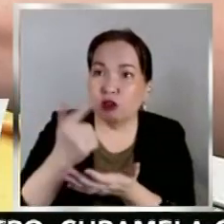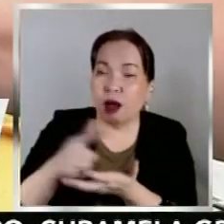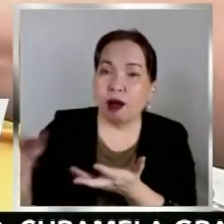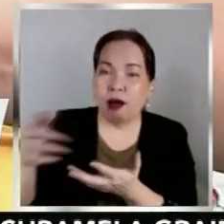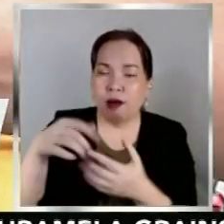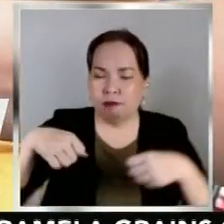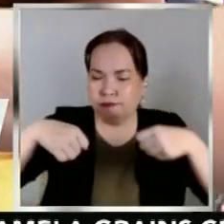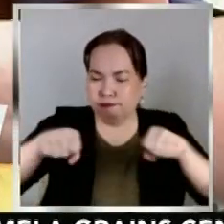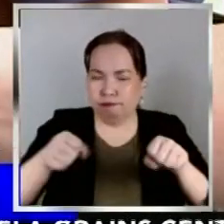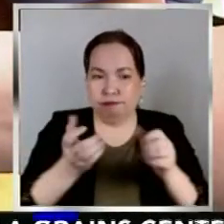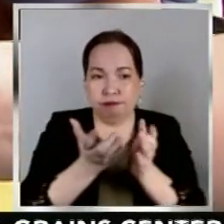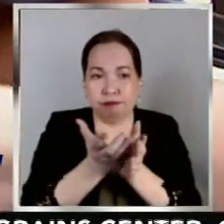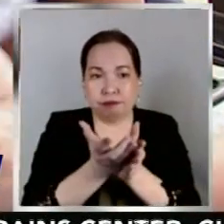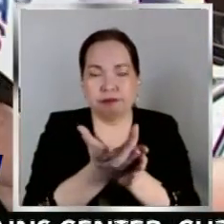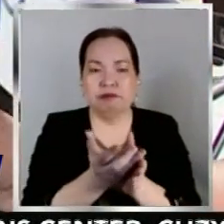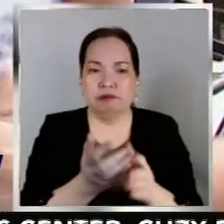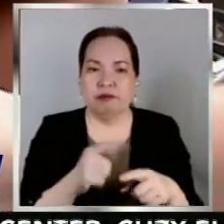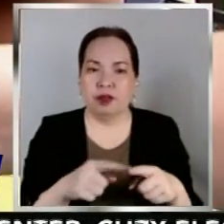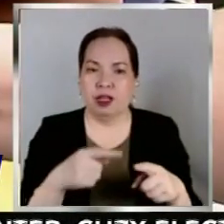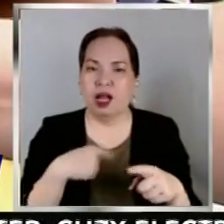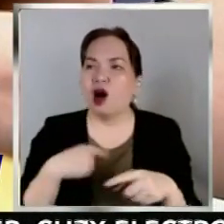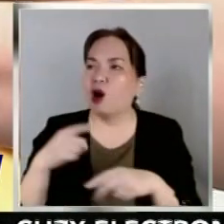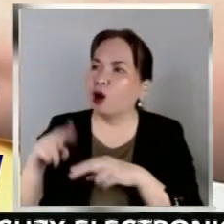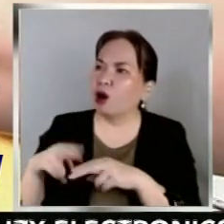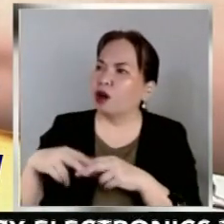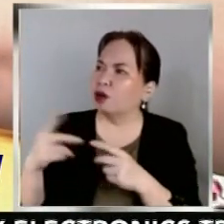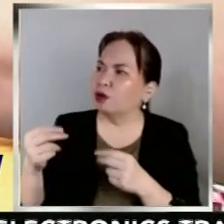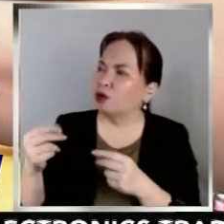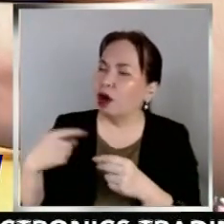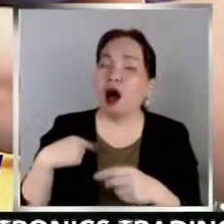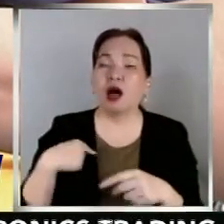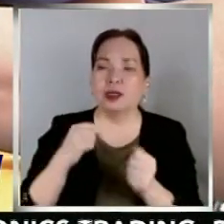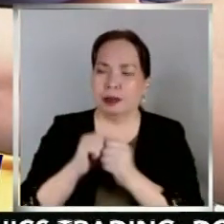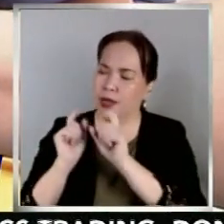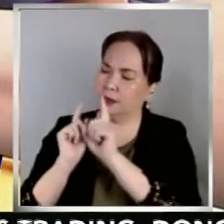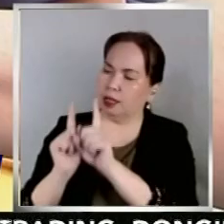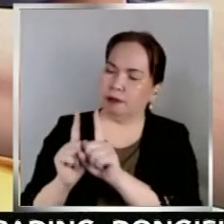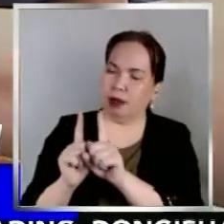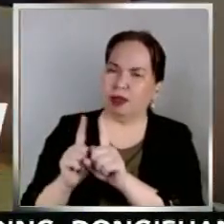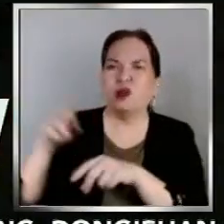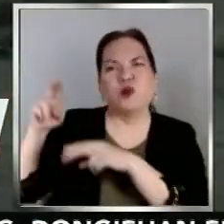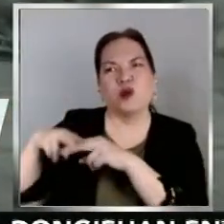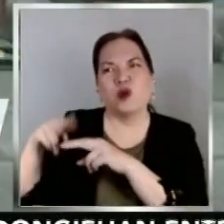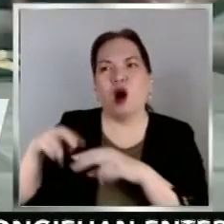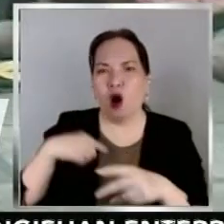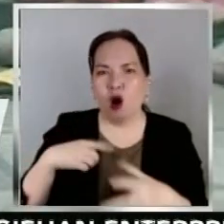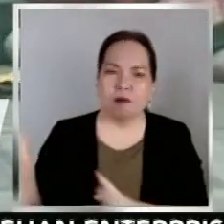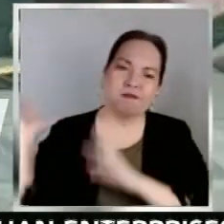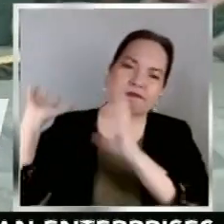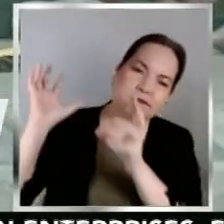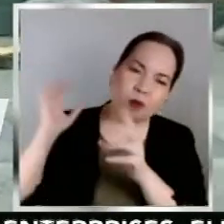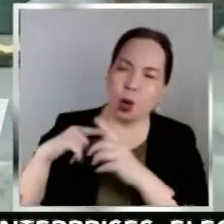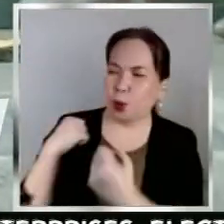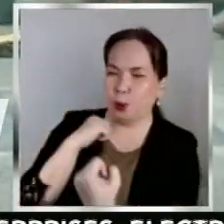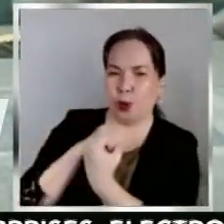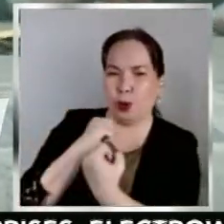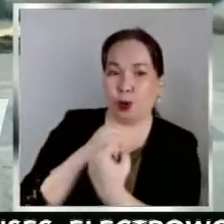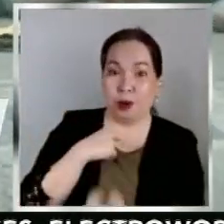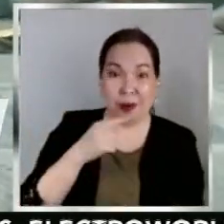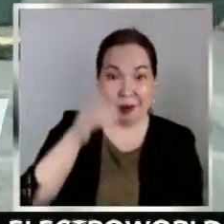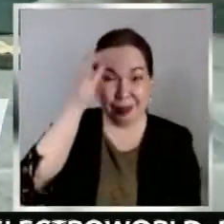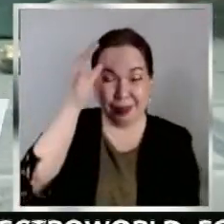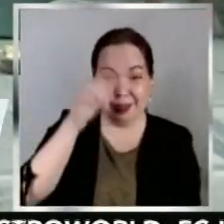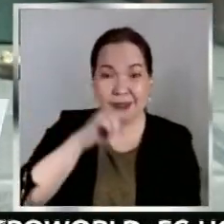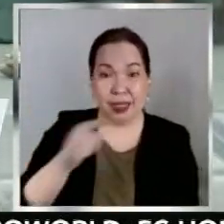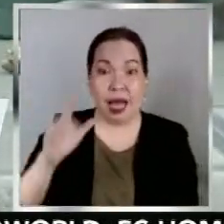lang siya, ako naman nagbubuhat eh. Anong ginagawa niya? Sama lang po sa akin, nakaalalay lang. Nag-aaral naman daw ang kanyang anak,